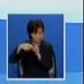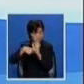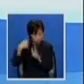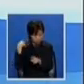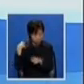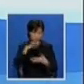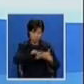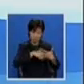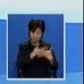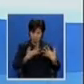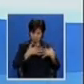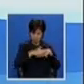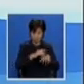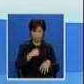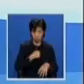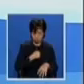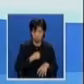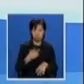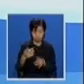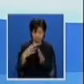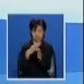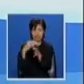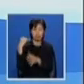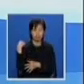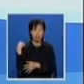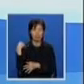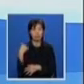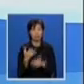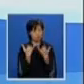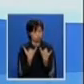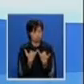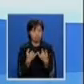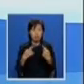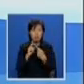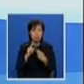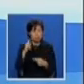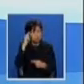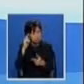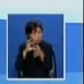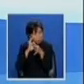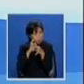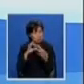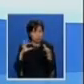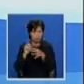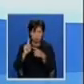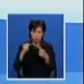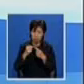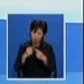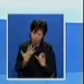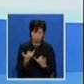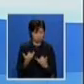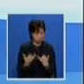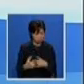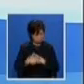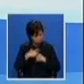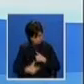ให้ตรงนี้ได้เดินต่อไปเช่นเดียวกันครับเวลานี้ก็ไม่ใช่เวลาที่จะมากังวลในเรื่องของสถานภาพของตัวเอง